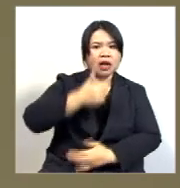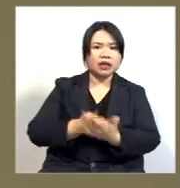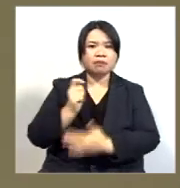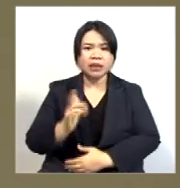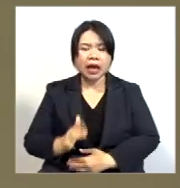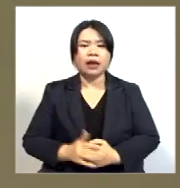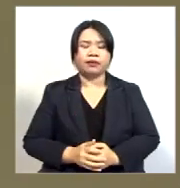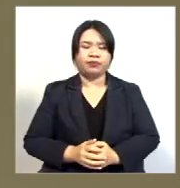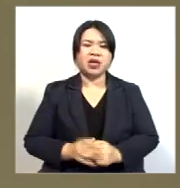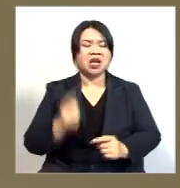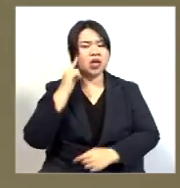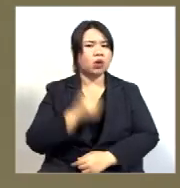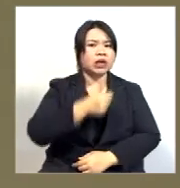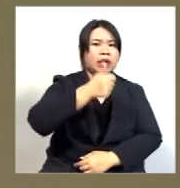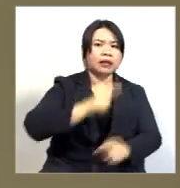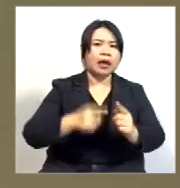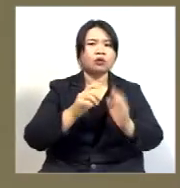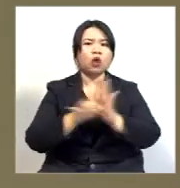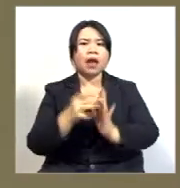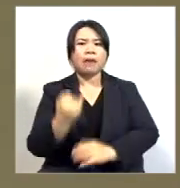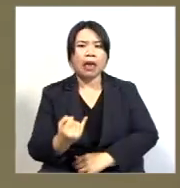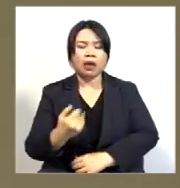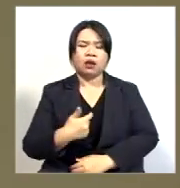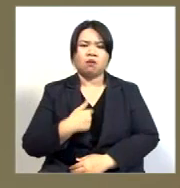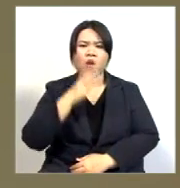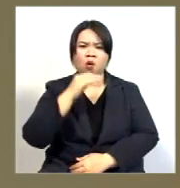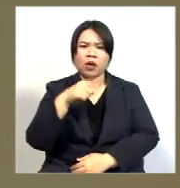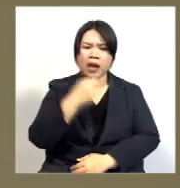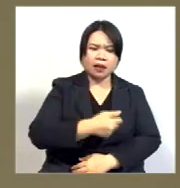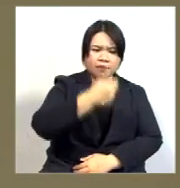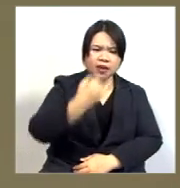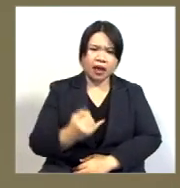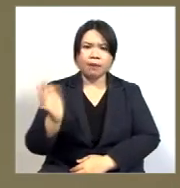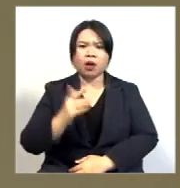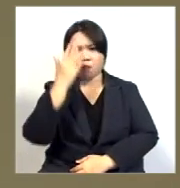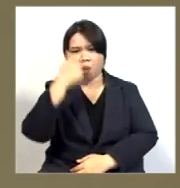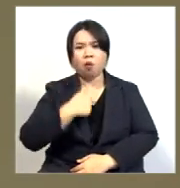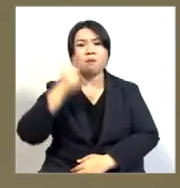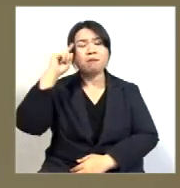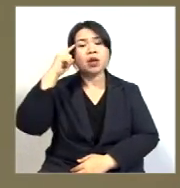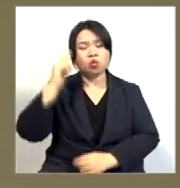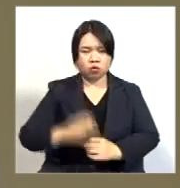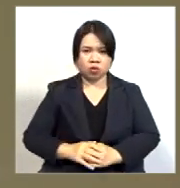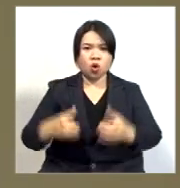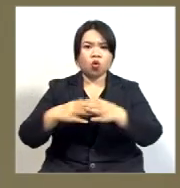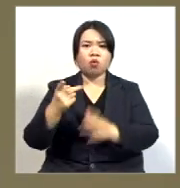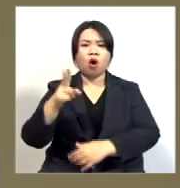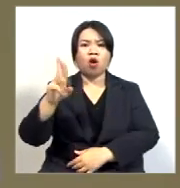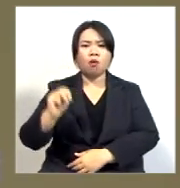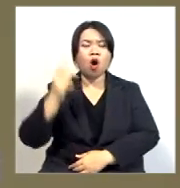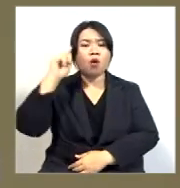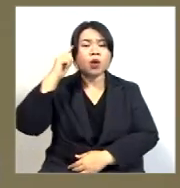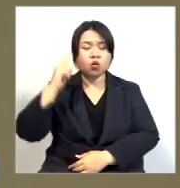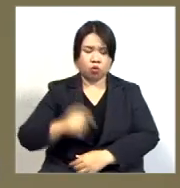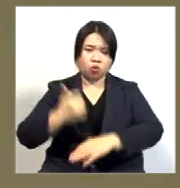ขันนะพอนึกว่าคงชนะแล้วมันก็แพ้ผมไม่พูดว่าใครแพ้ใครชนะเพราะผมไม่รู้จริงๆและครม.ก็ไม่รู้จริงๆท่านรัฐม